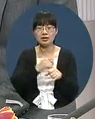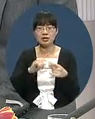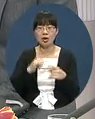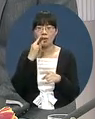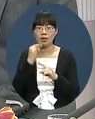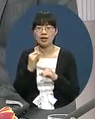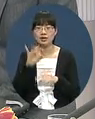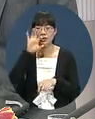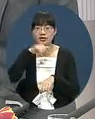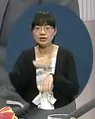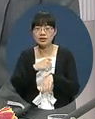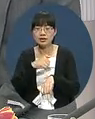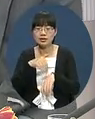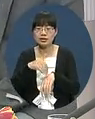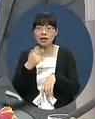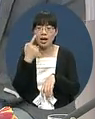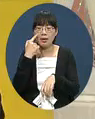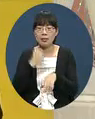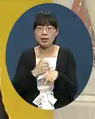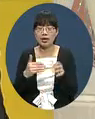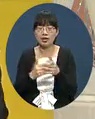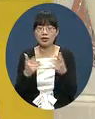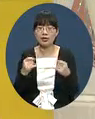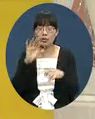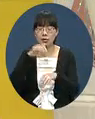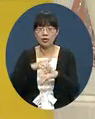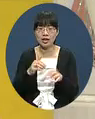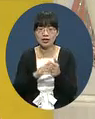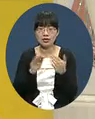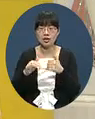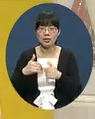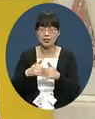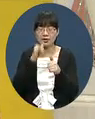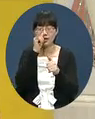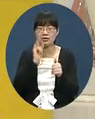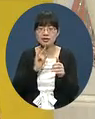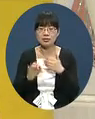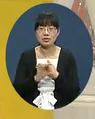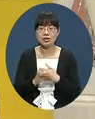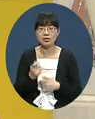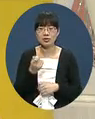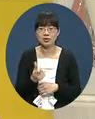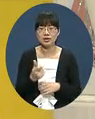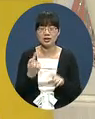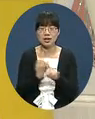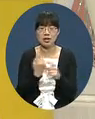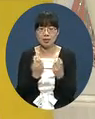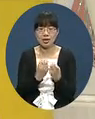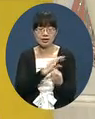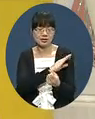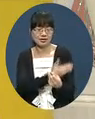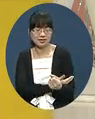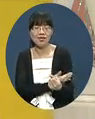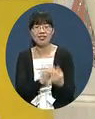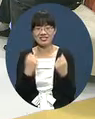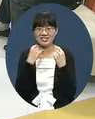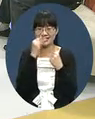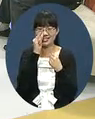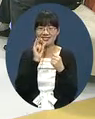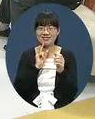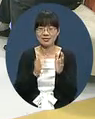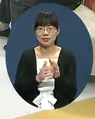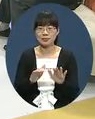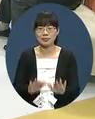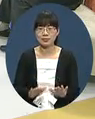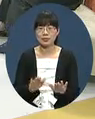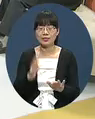엄마하고 연습을 한번 해보는 거예요. 이렇게 해서 훈련을 시켜서 좀 보내시면 아이들이 좀 이렇게 대처하는 그런 힘들이 좀 생기게 될 겁니다.